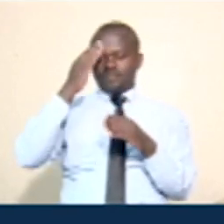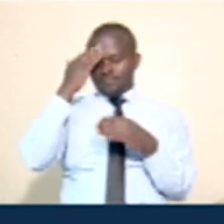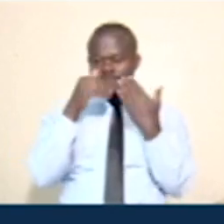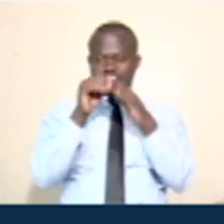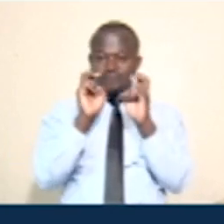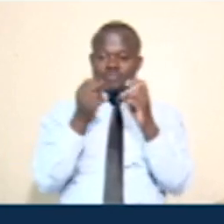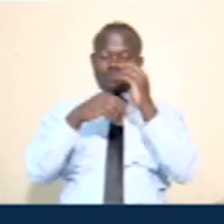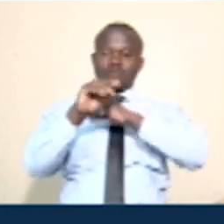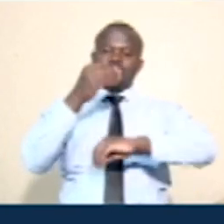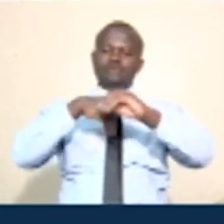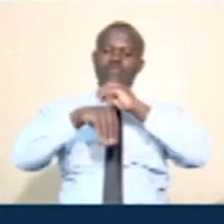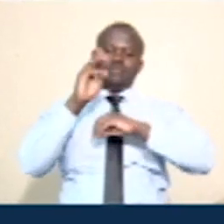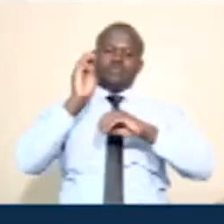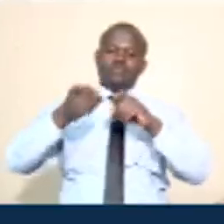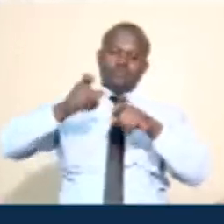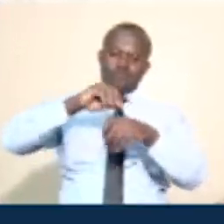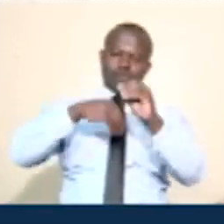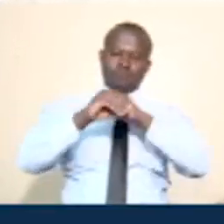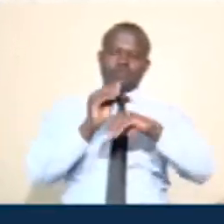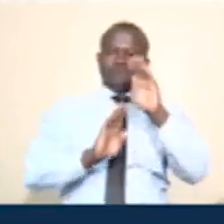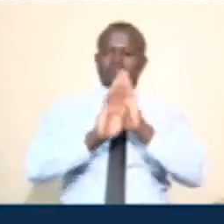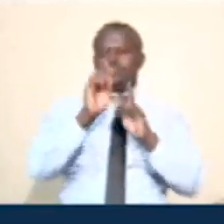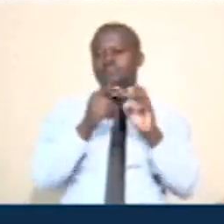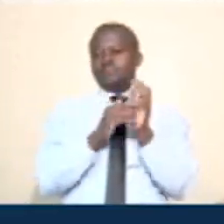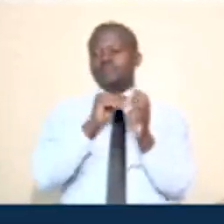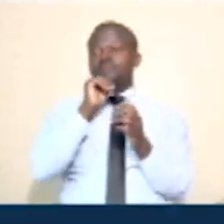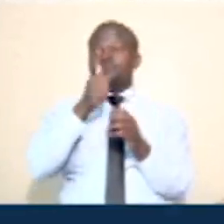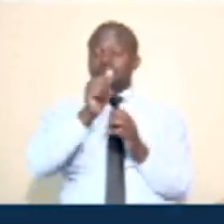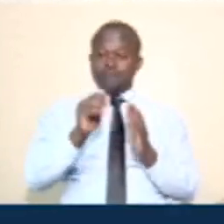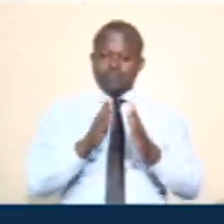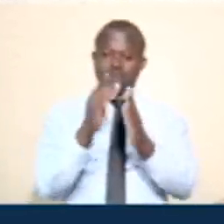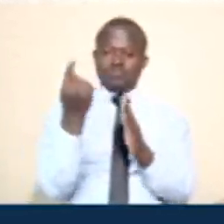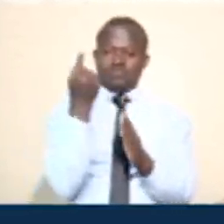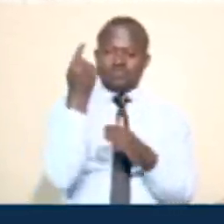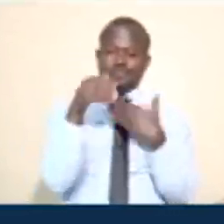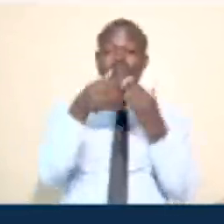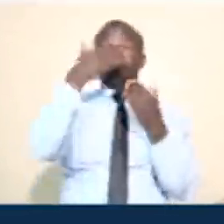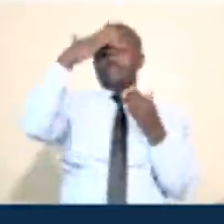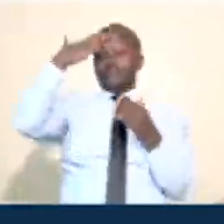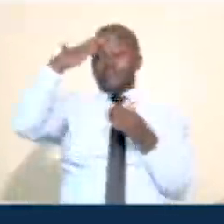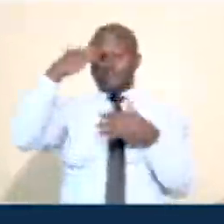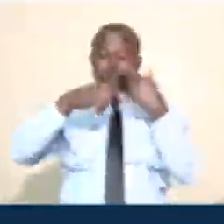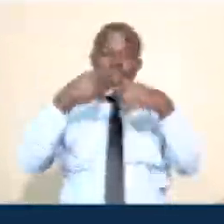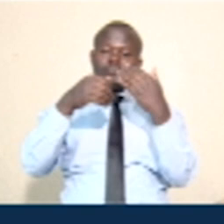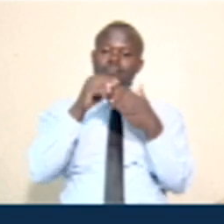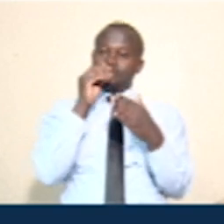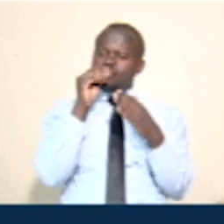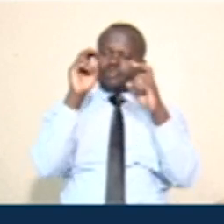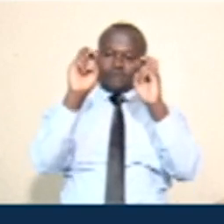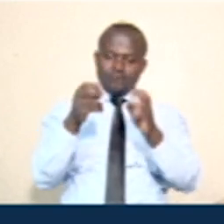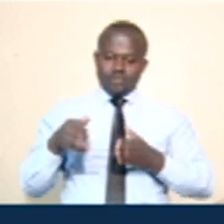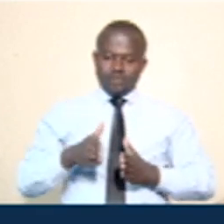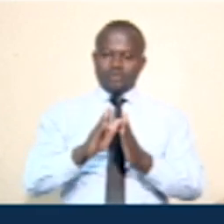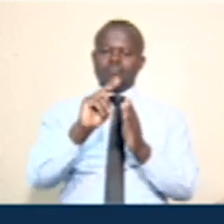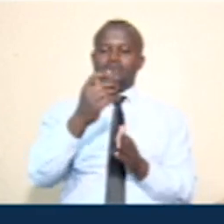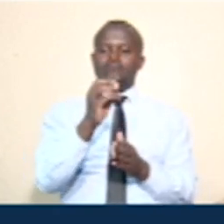ko ubucuruzi buziyongera ubucuruzi buzatera imbere ariko si niyo mihanda gusa muribuka ko twakomeje kubivuga ko uyu muhanda wa